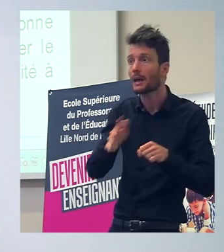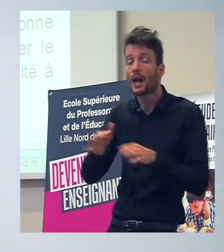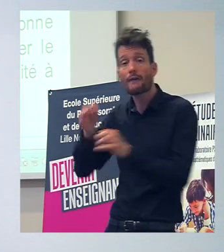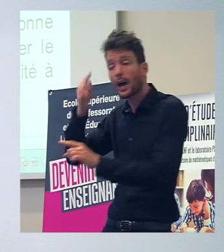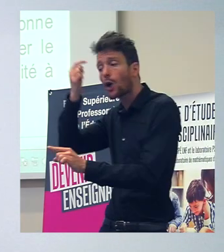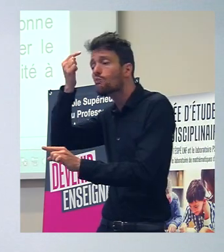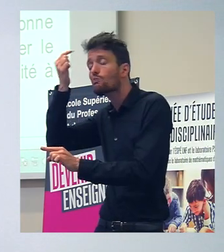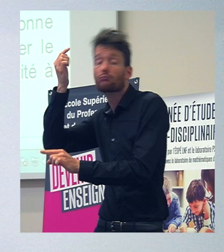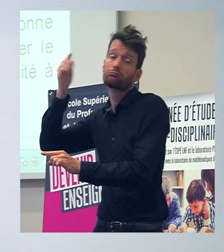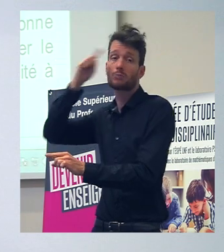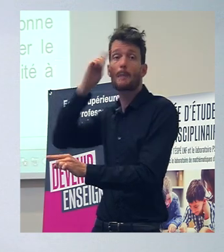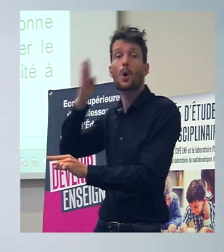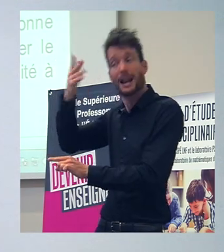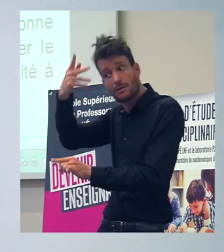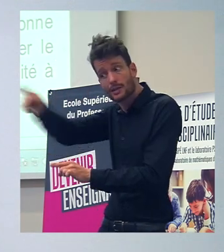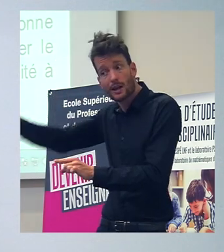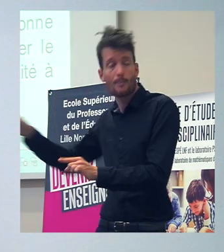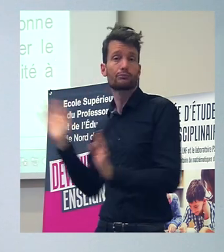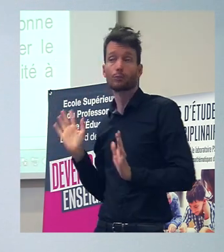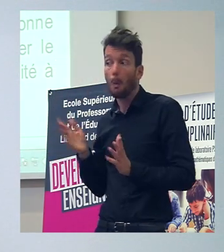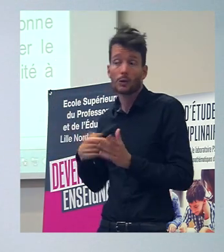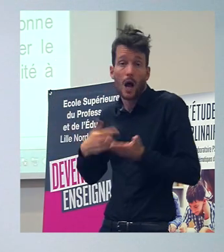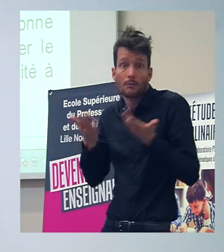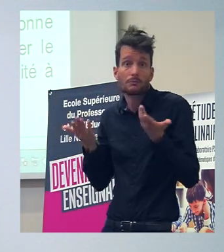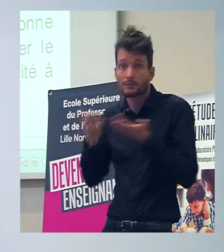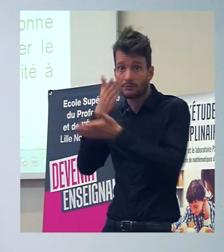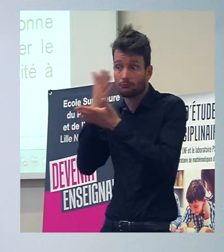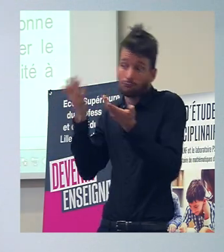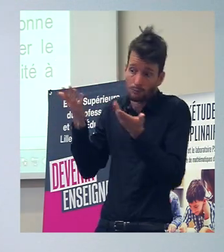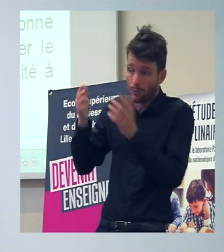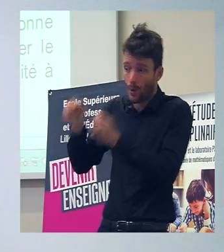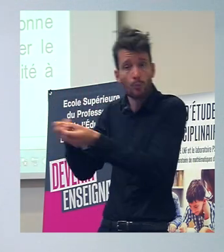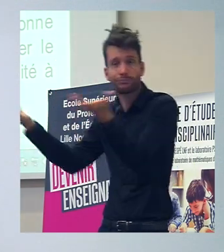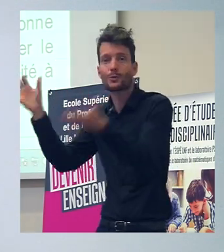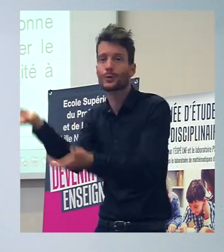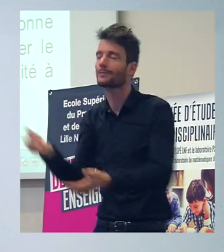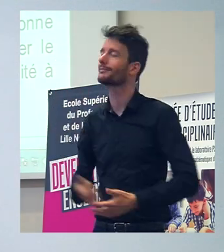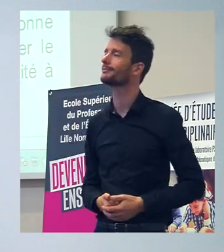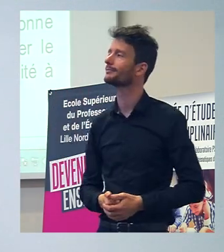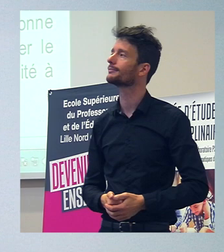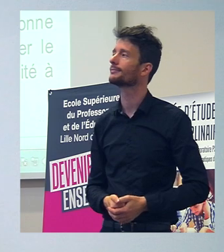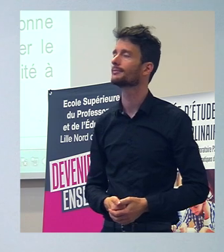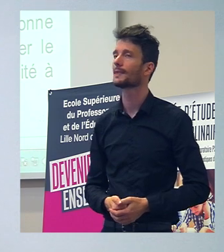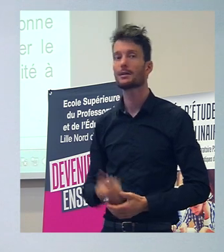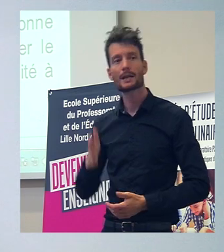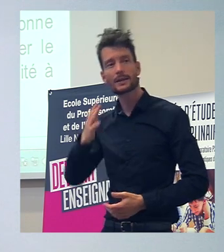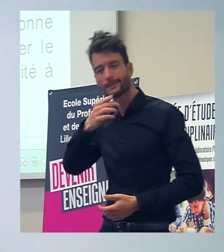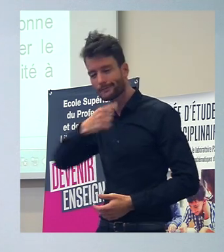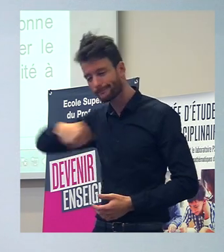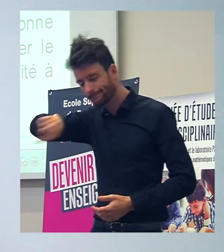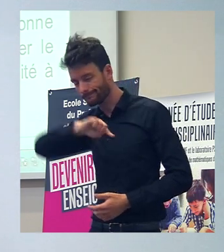leur moralité. Par contre, c'est important, nous, de nous